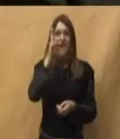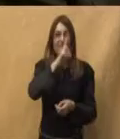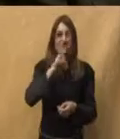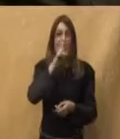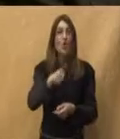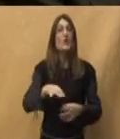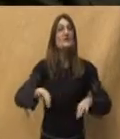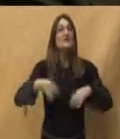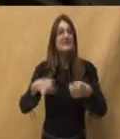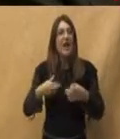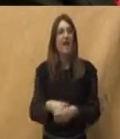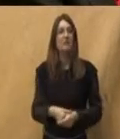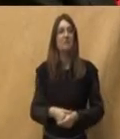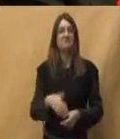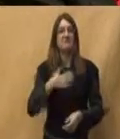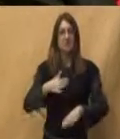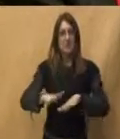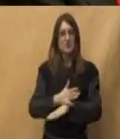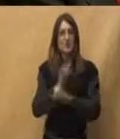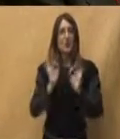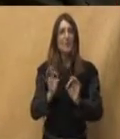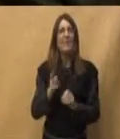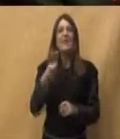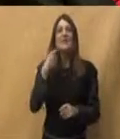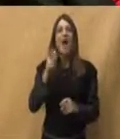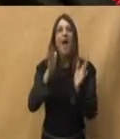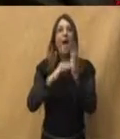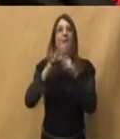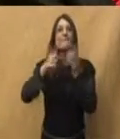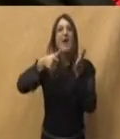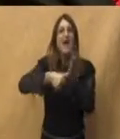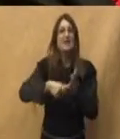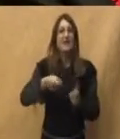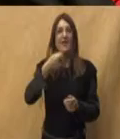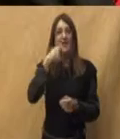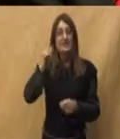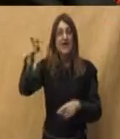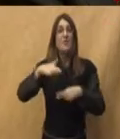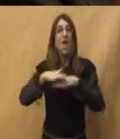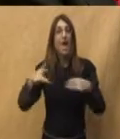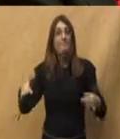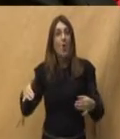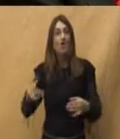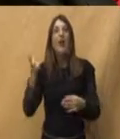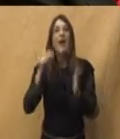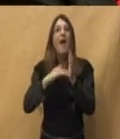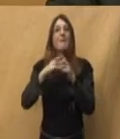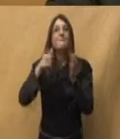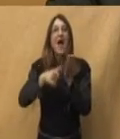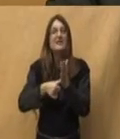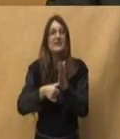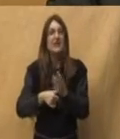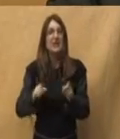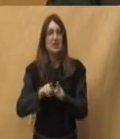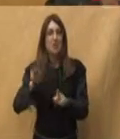To je zdravlje. I osjećat se dobro. I jesti masline. Jesti masline dole, na moru, ali masline dolaze i u